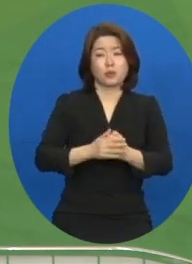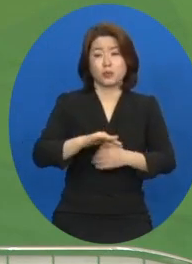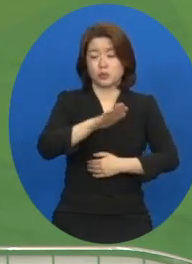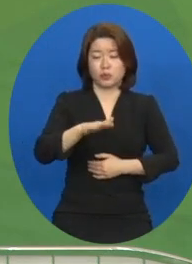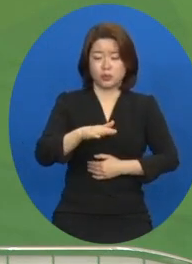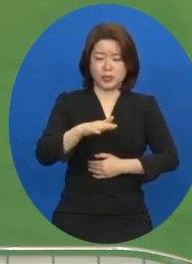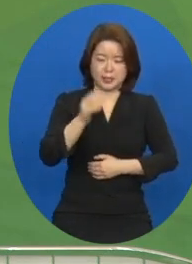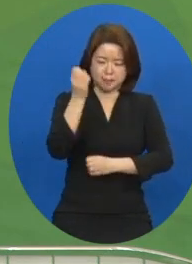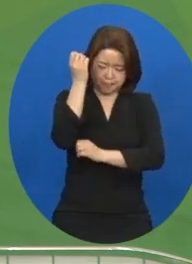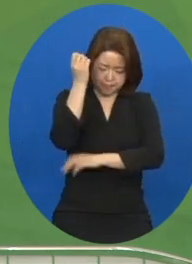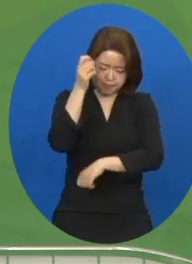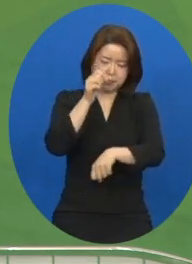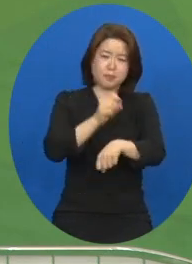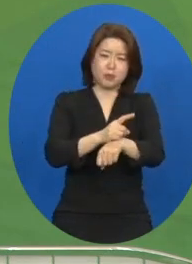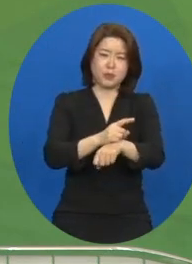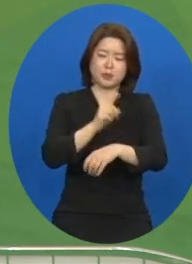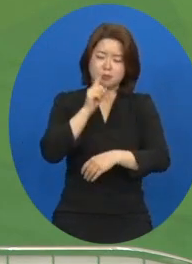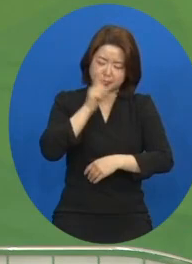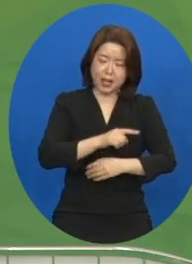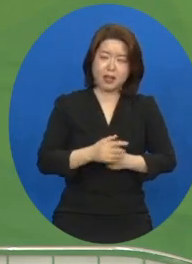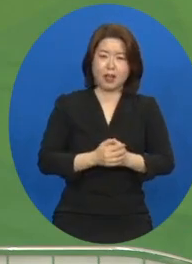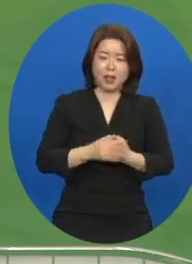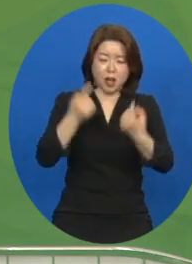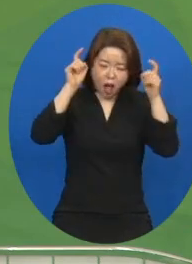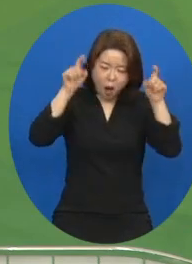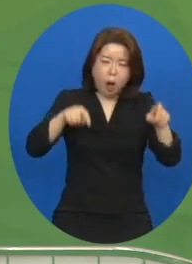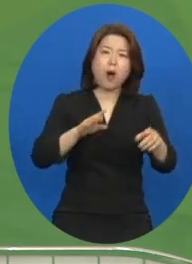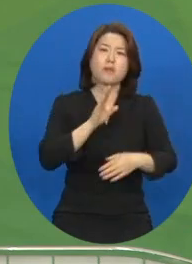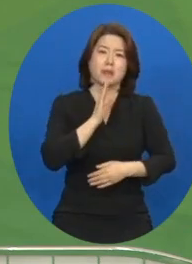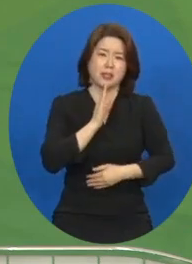본성은 참 악합니다. 어리석습니다.